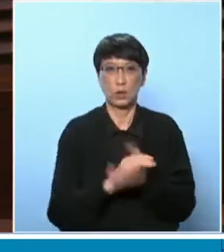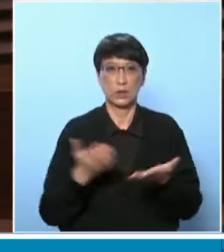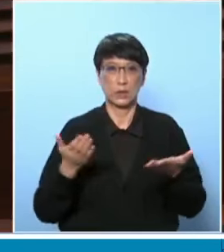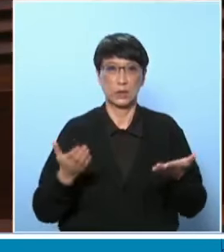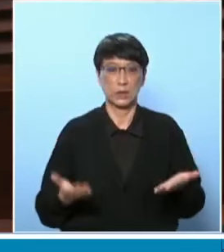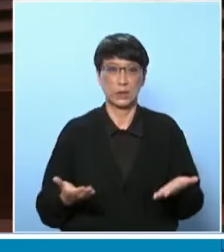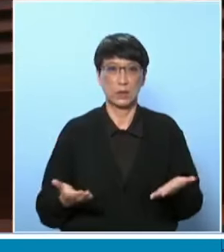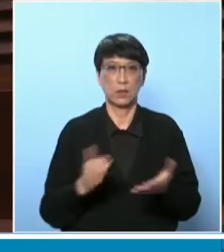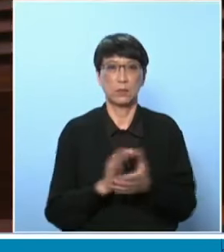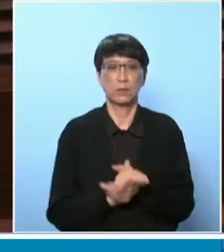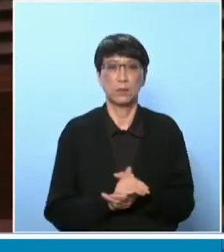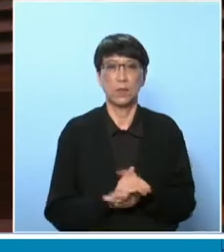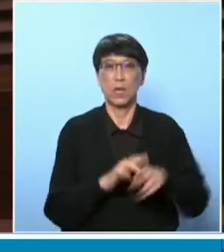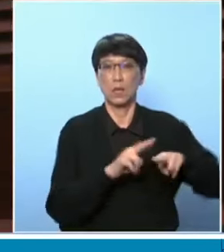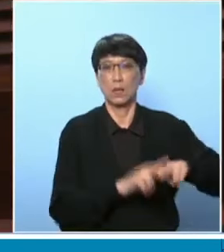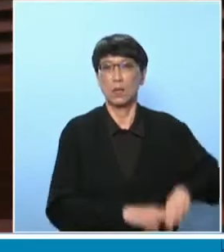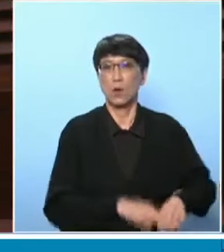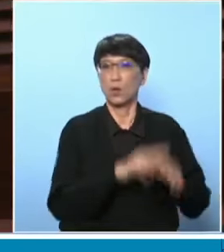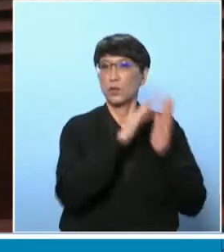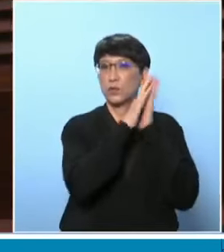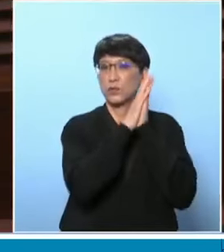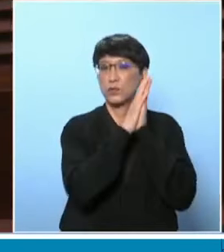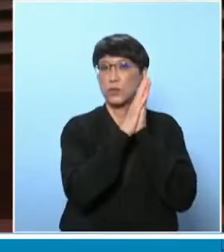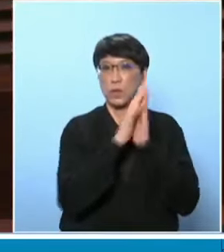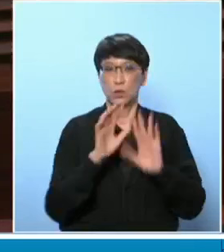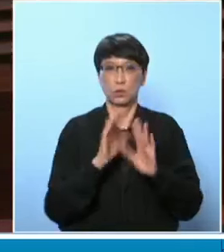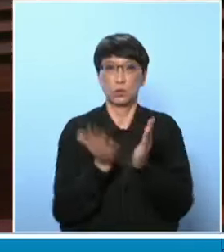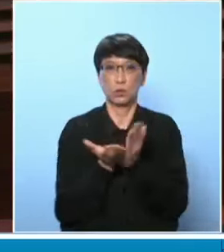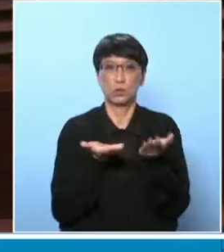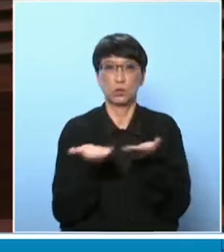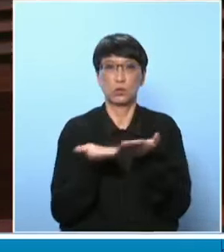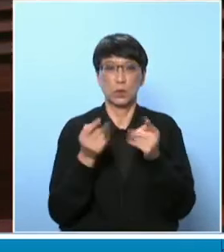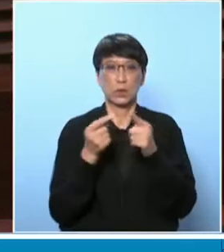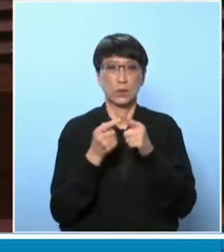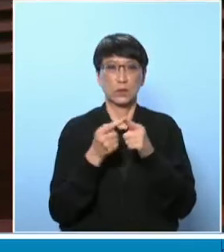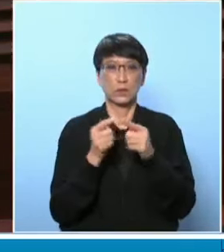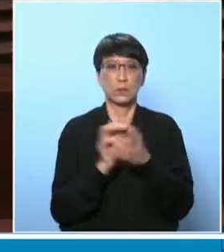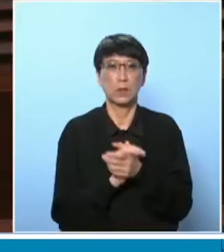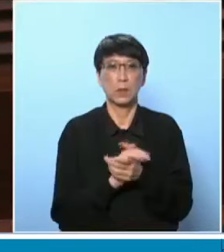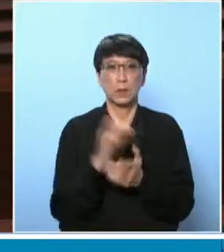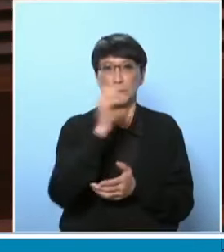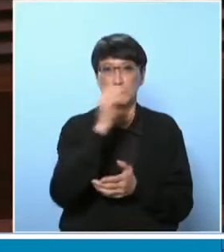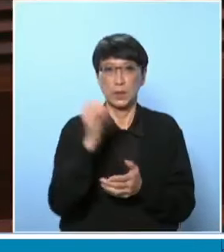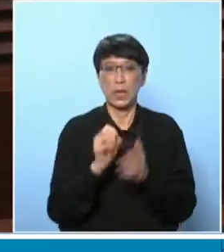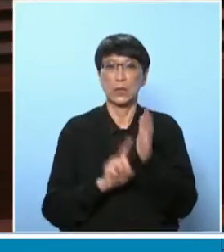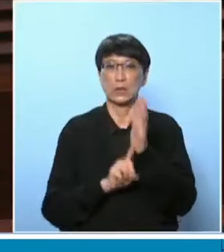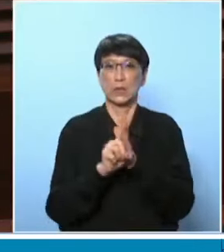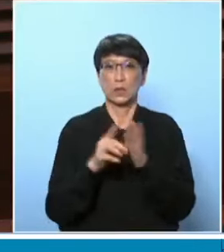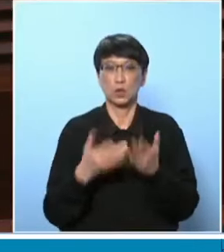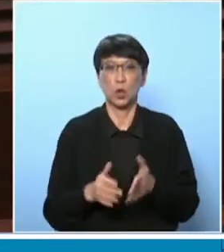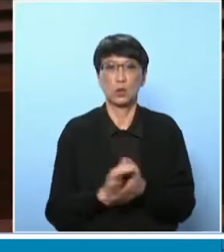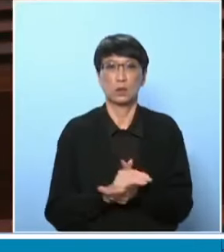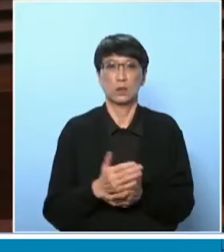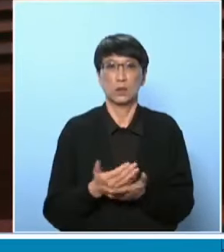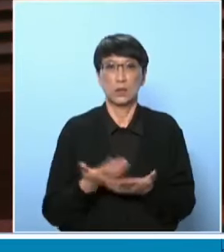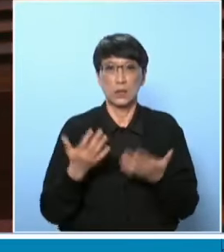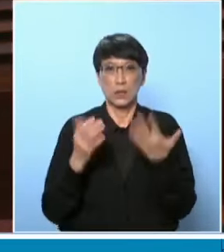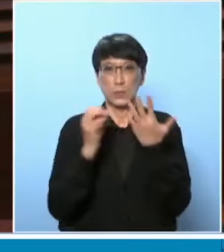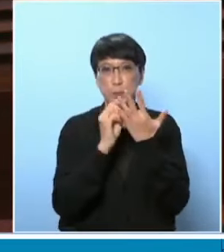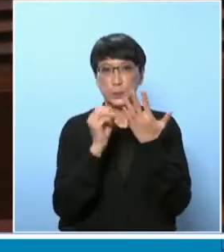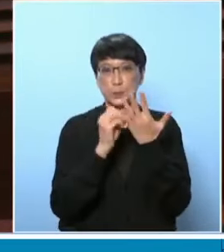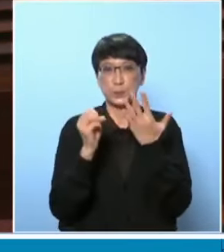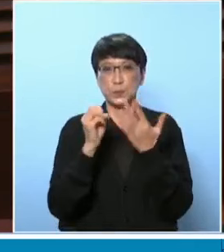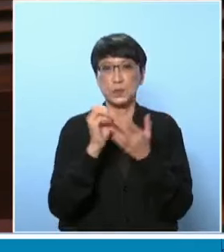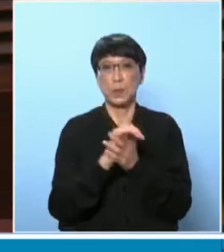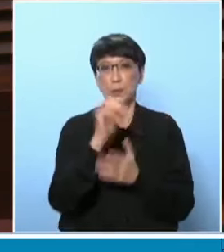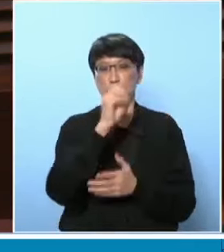家過夜旅客佔整體旅客的百分比咧，係比疫情之前高了的。我哋而家大約50%的